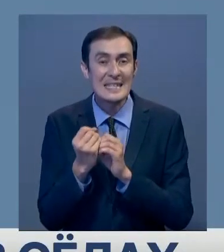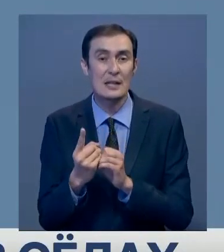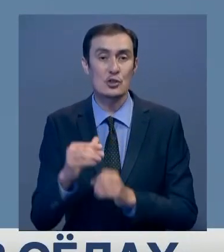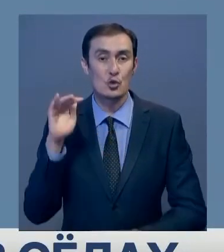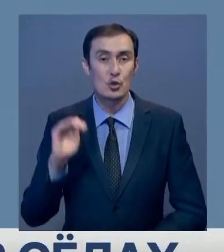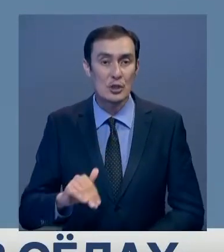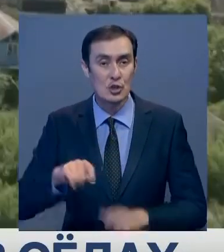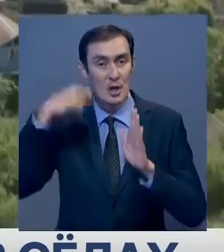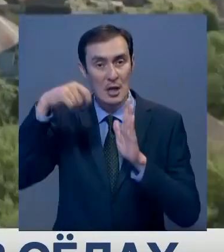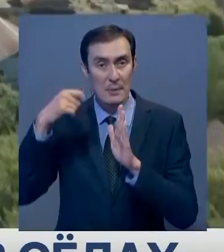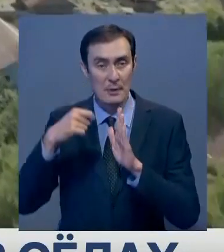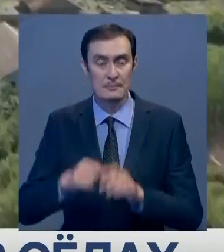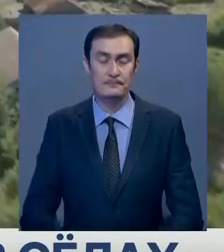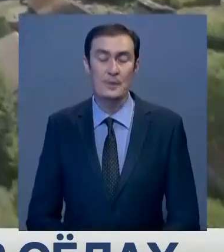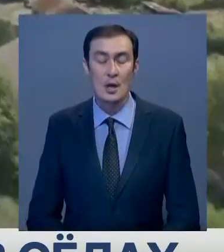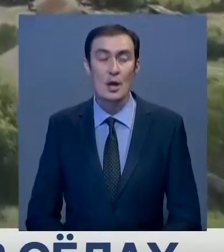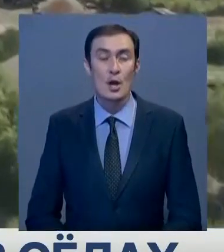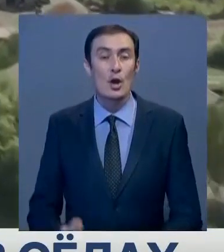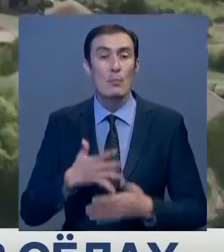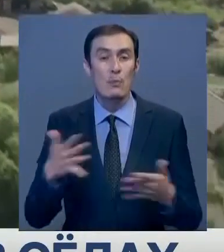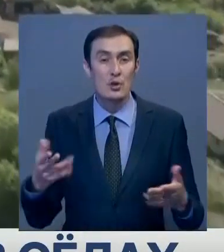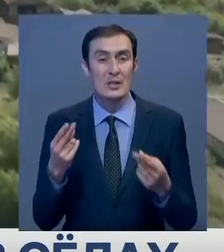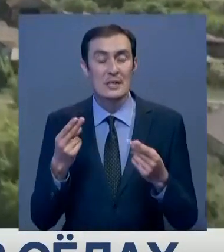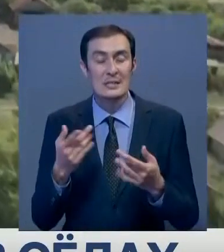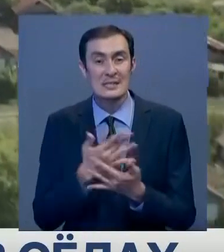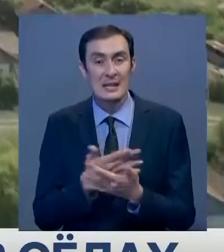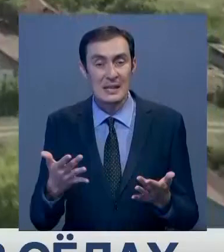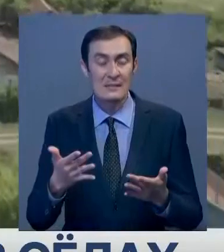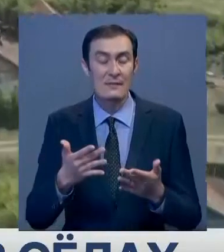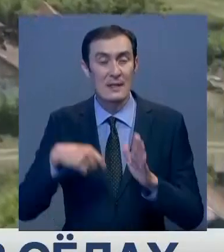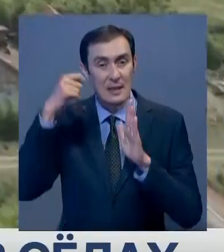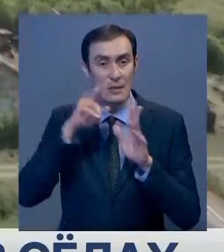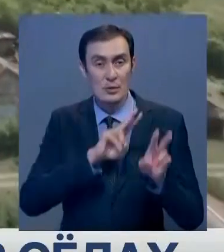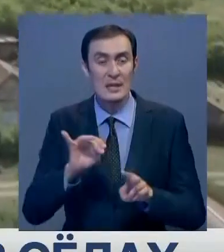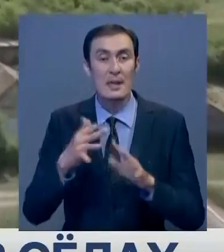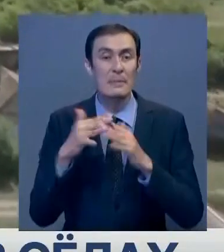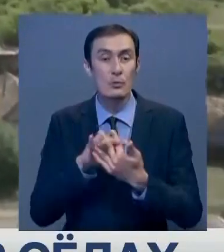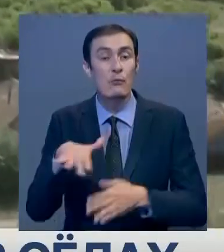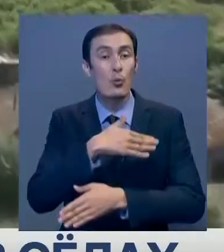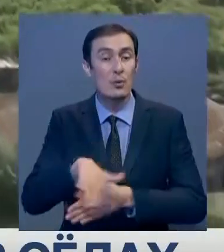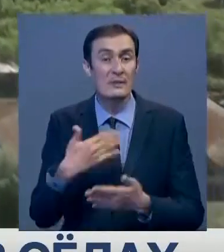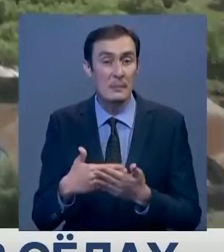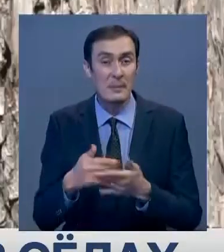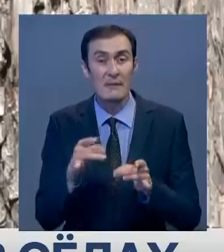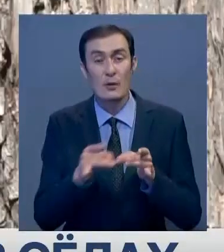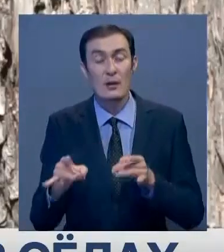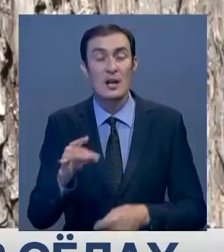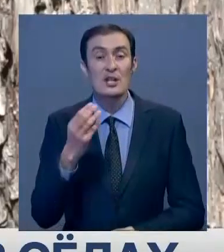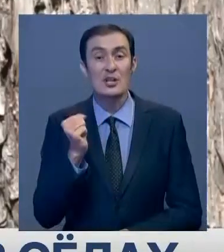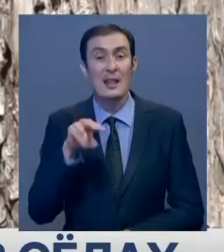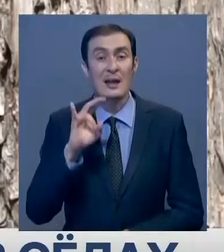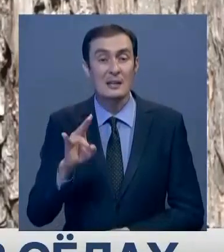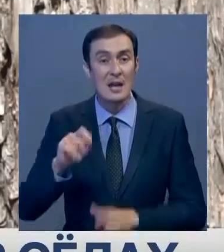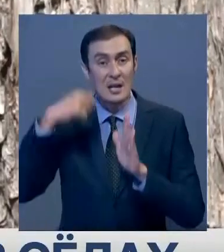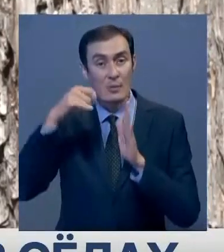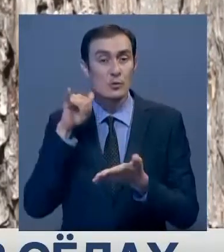тысяч камер. Все больше и больше средств видеонаблюдения становится и на поселковых улицах. К примеру, в районе Шалакына в этом году